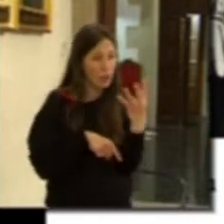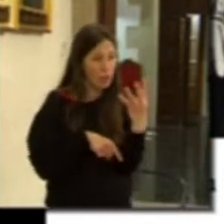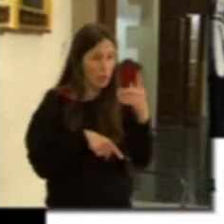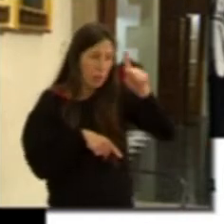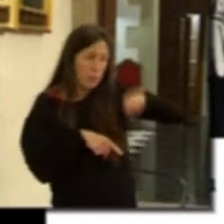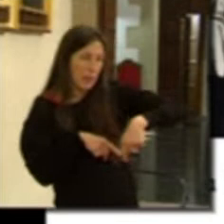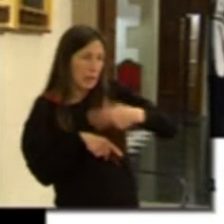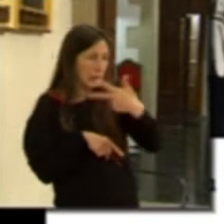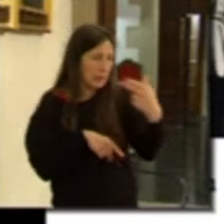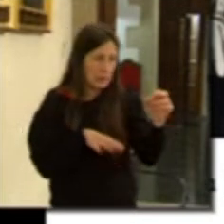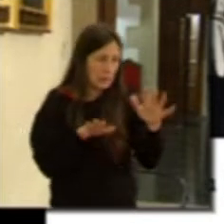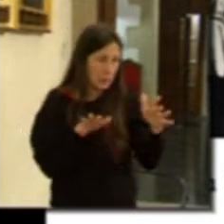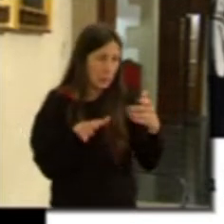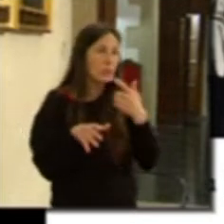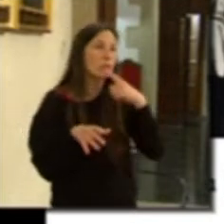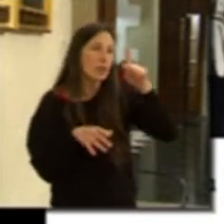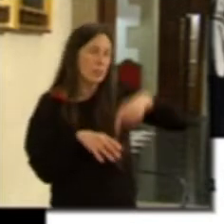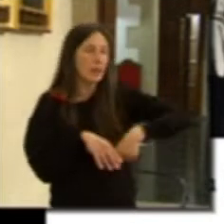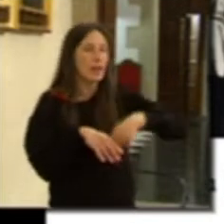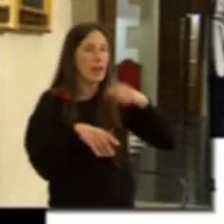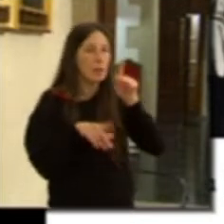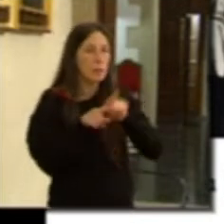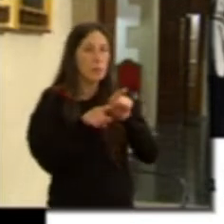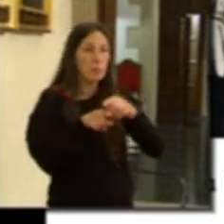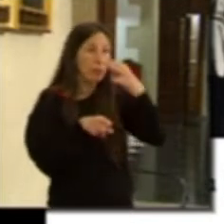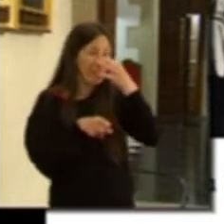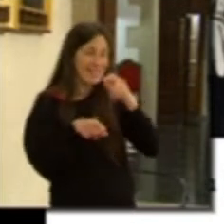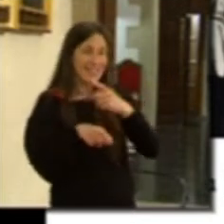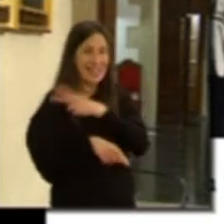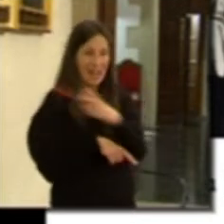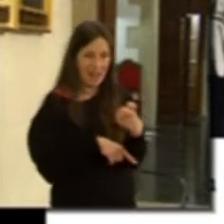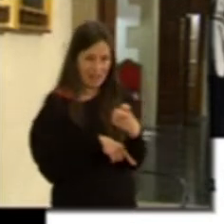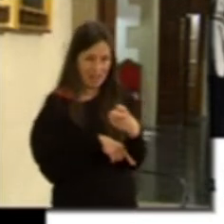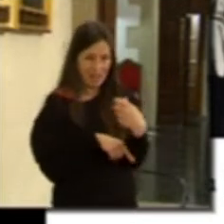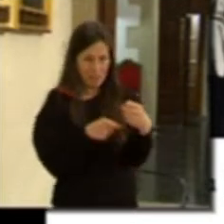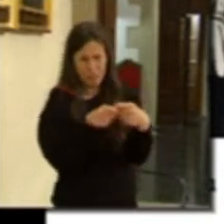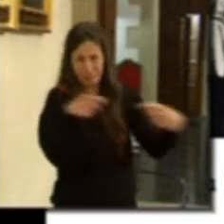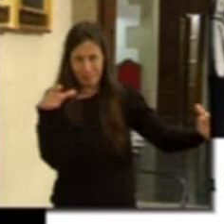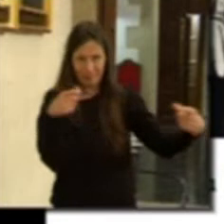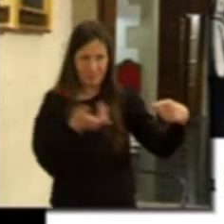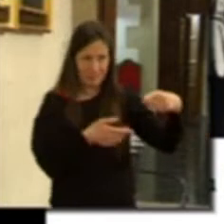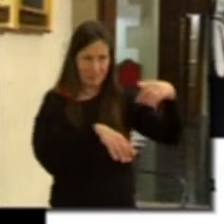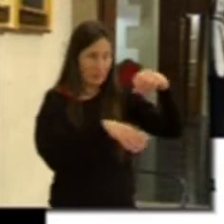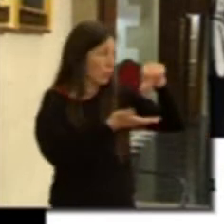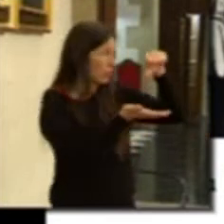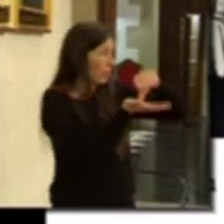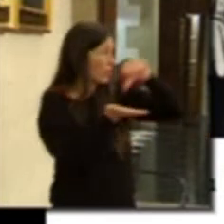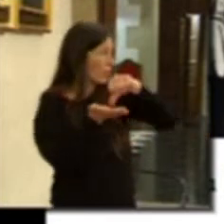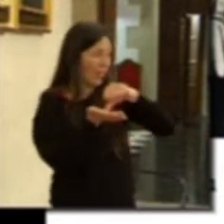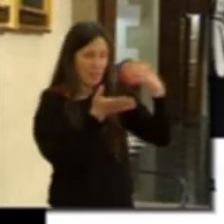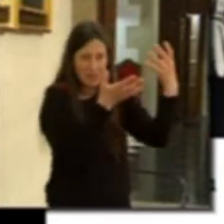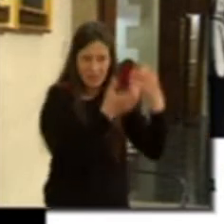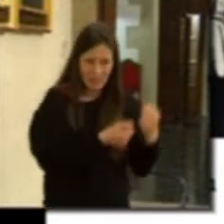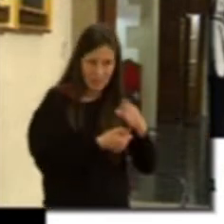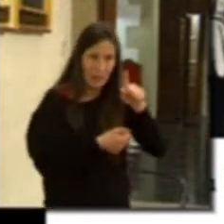impactes més greus que ha viscut la humanitat, és aquesta pandèmia que va afectar les ciutats, això és un grapat de Boccaccio, i tenim Florència